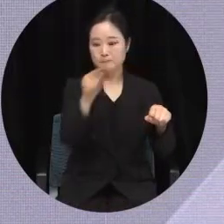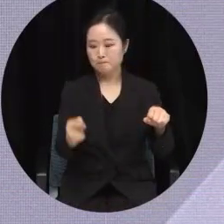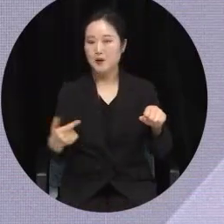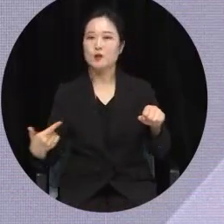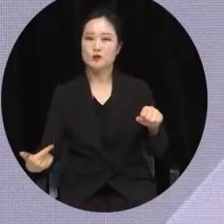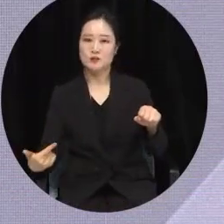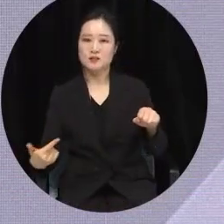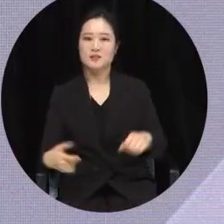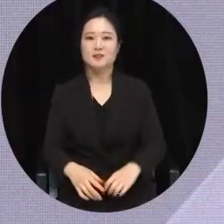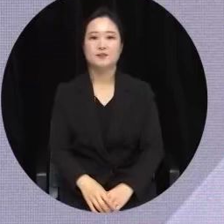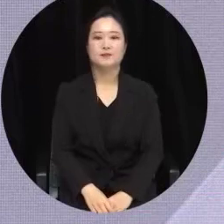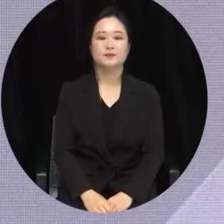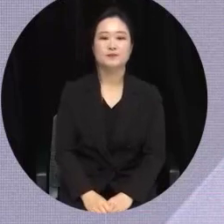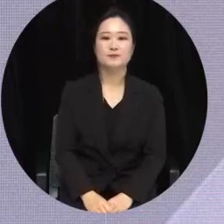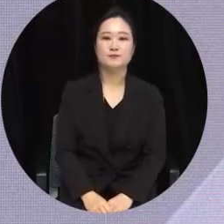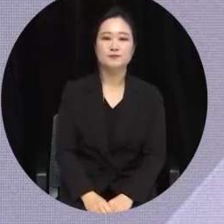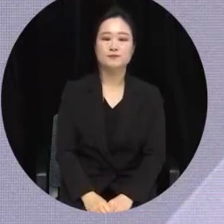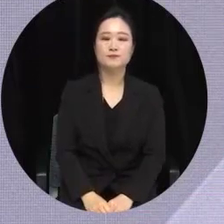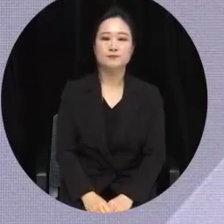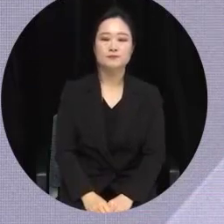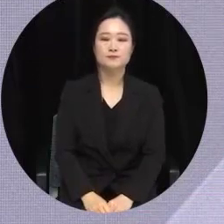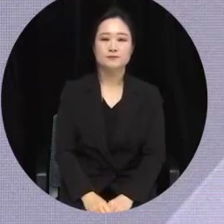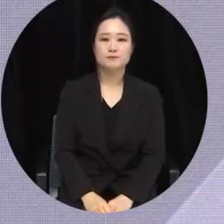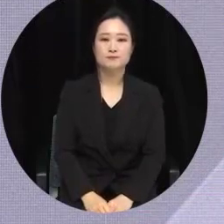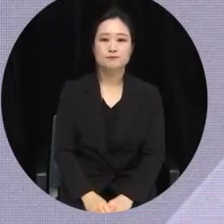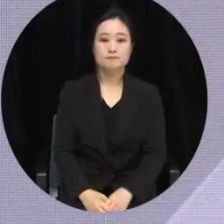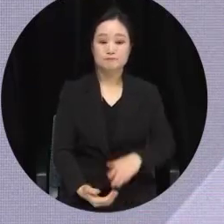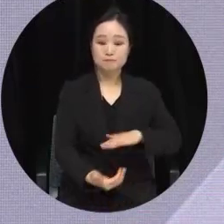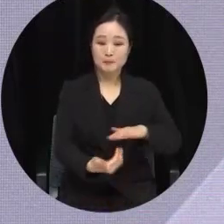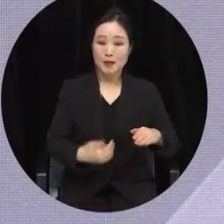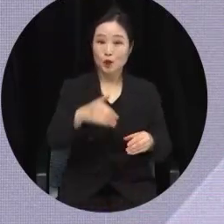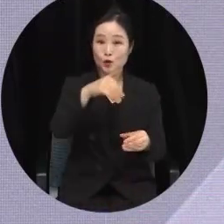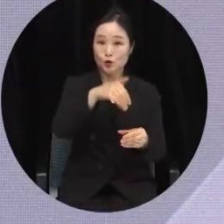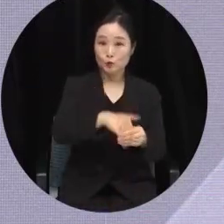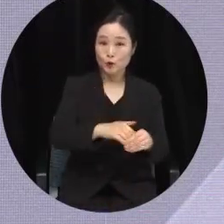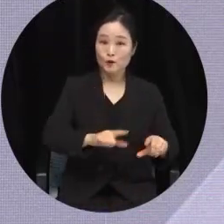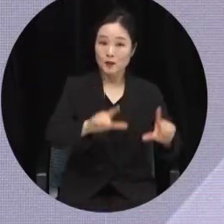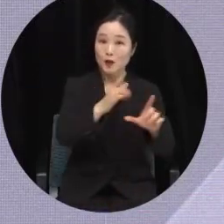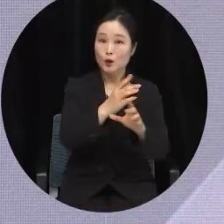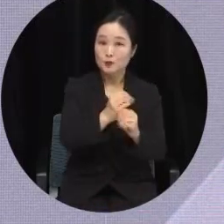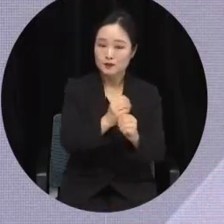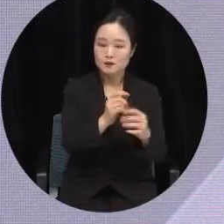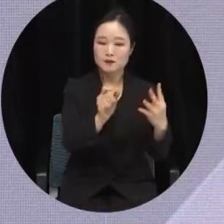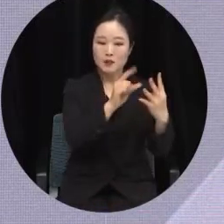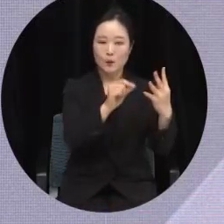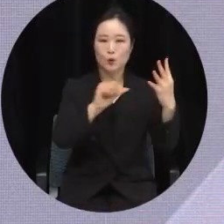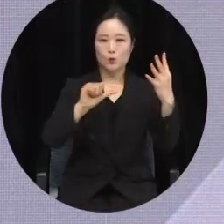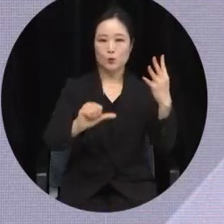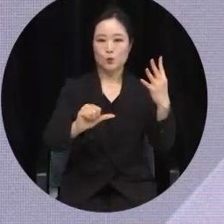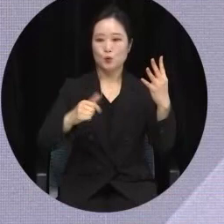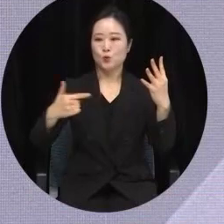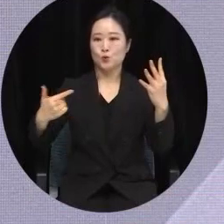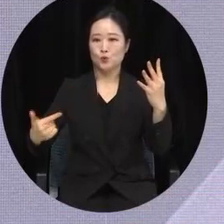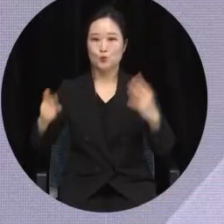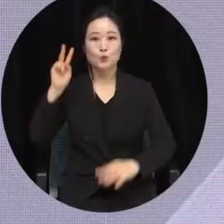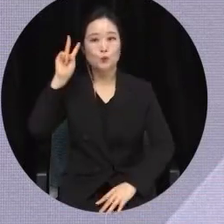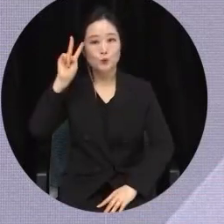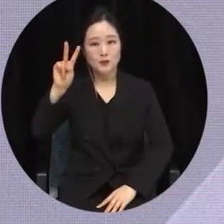6시까지 진행됩니다. 그리고 사전투표는 4월 5일과 6일 이틀에